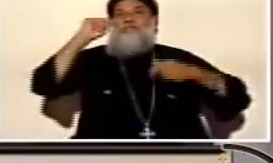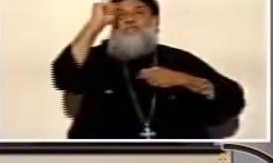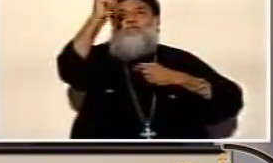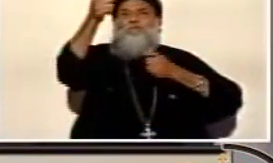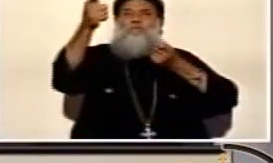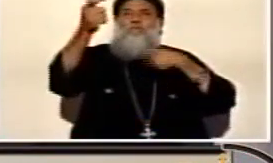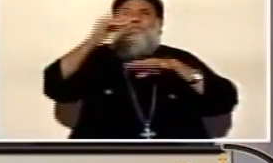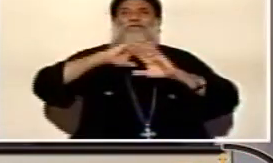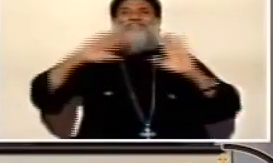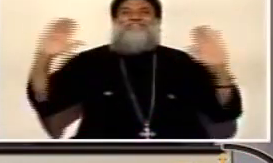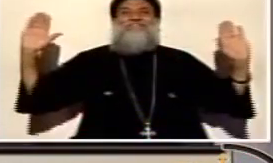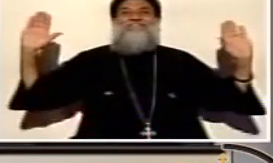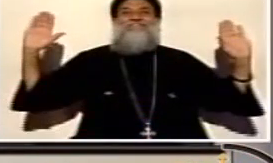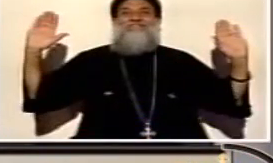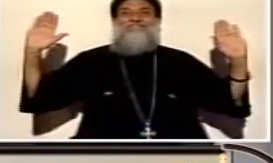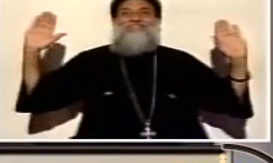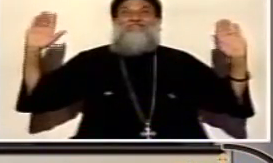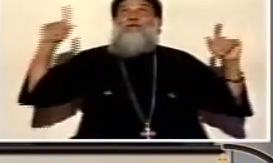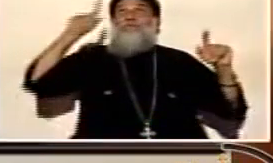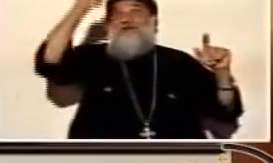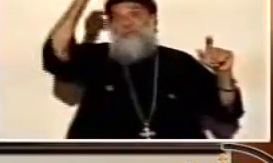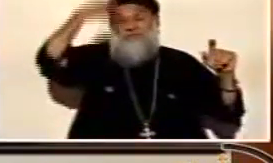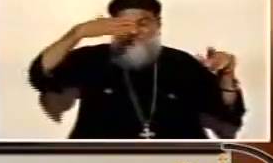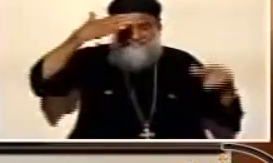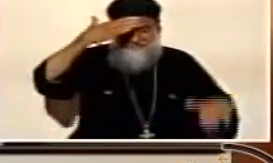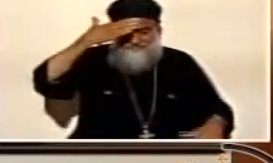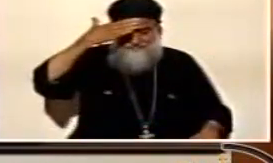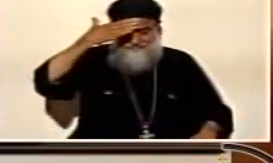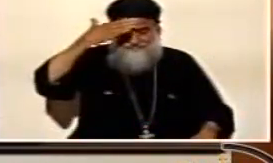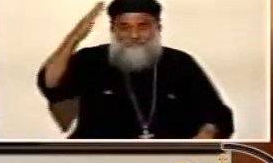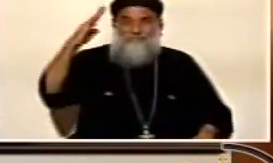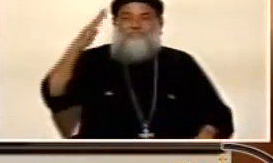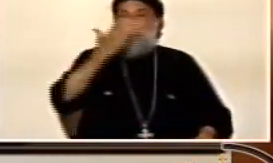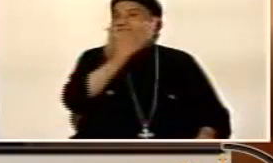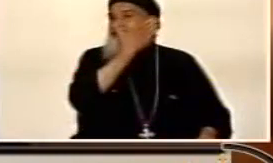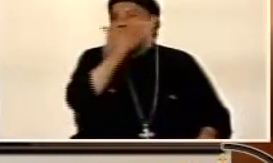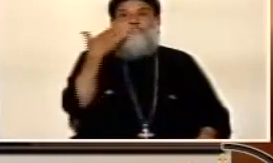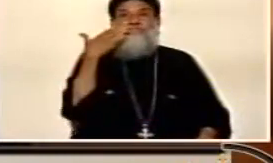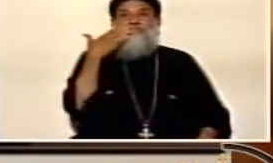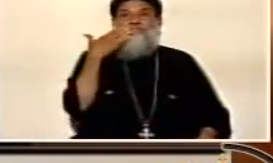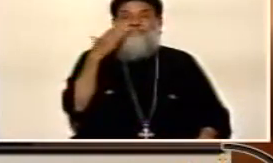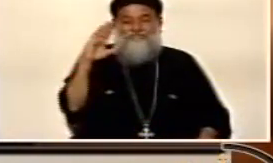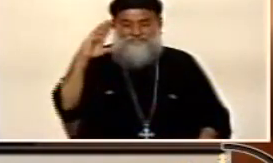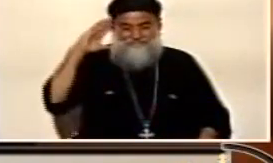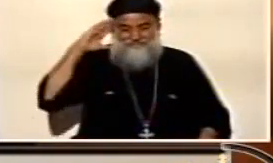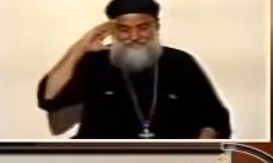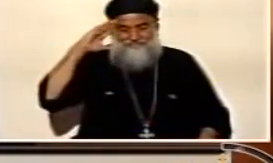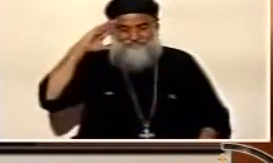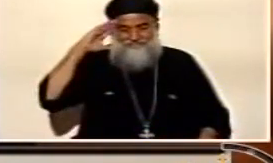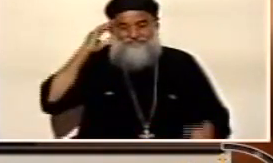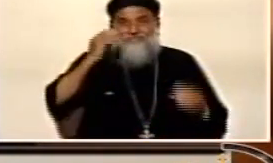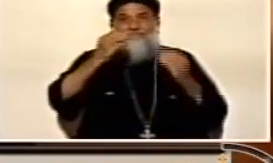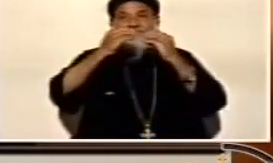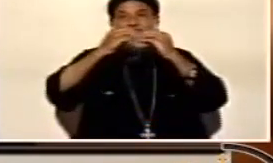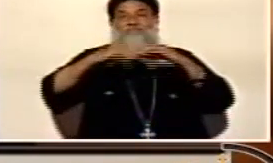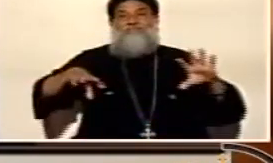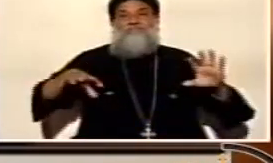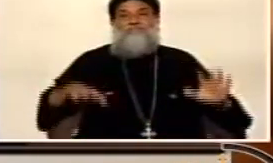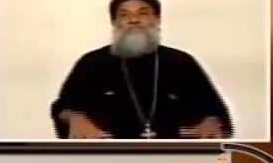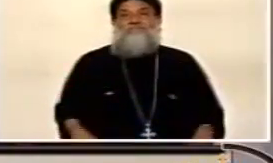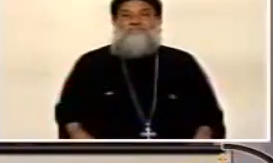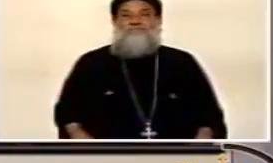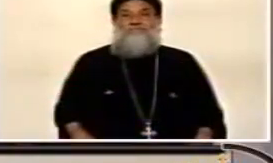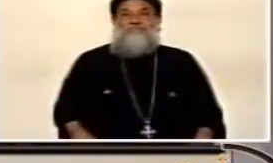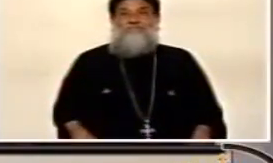ومجانا أعطى، يعني أعطى كل شيء دون أن يأخذ شيء. بل بالعكس